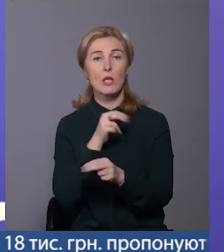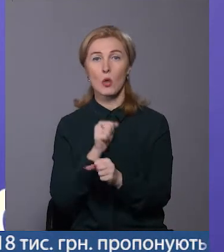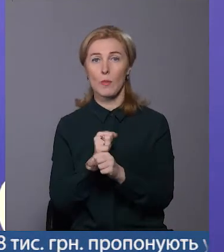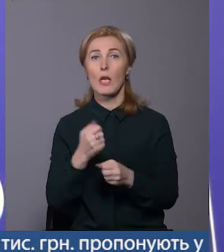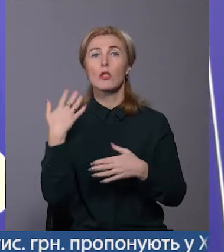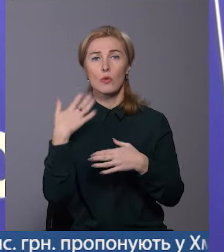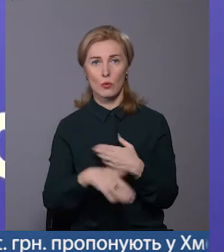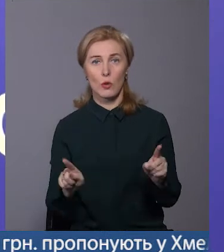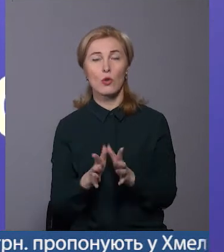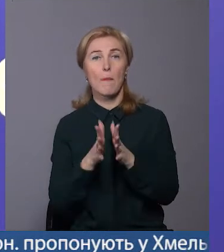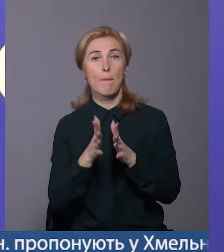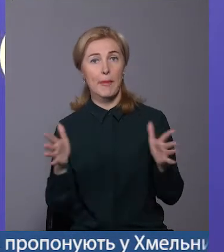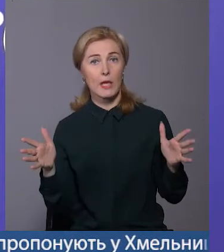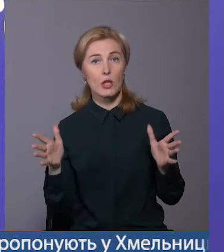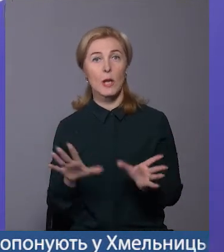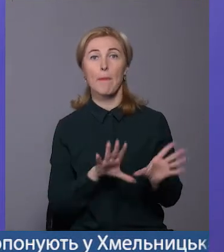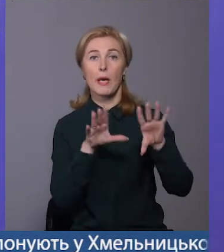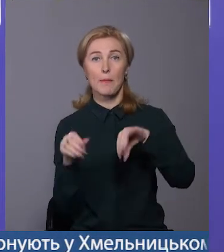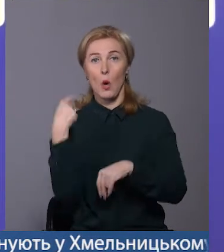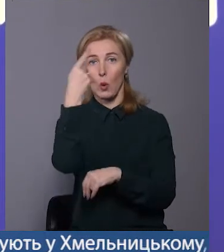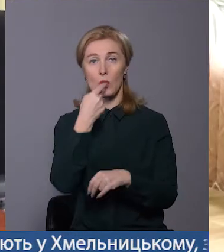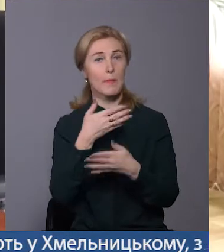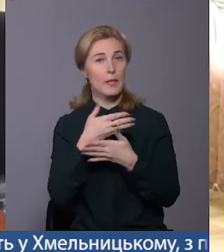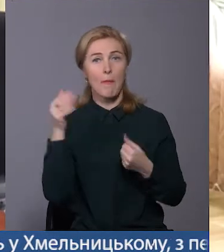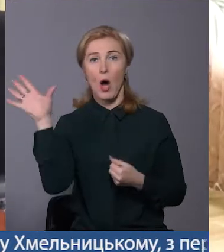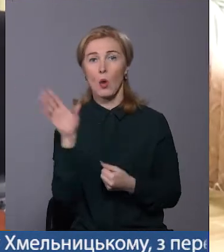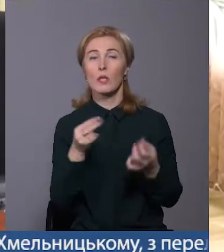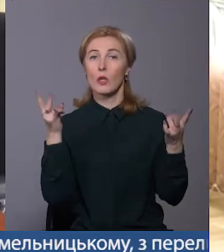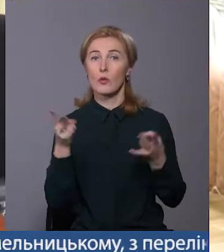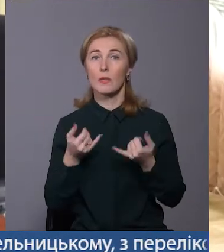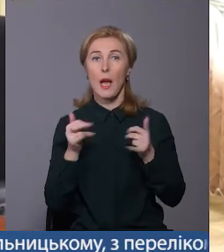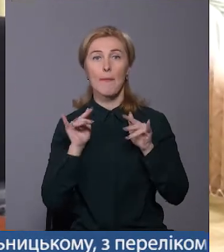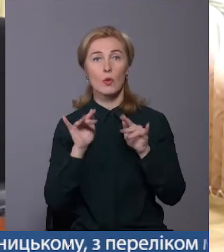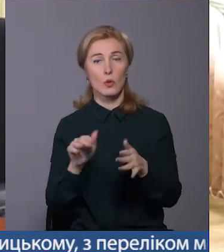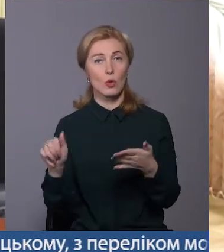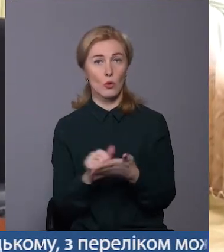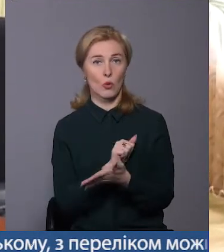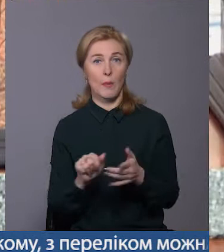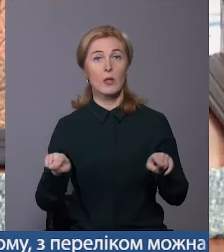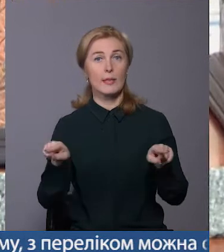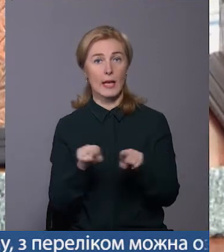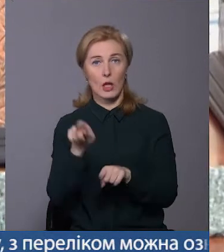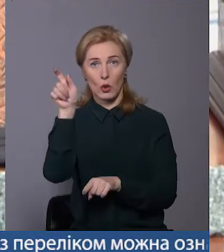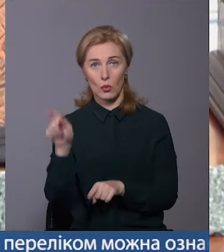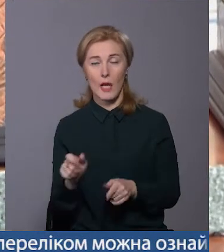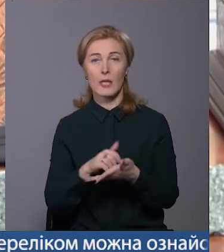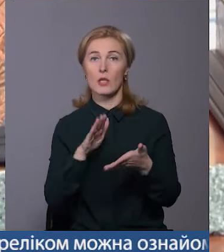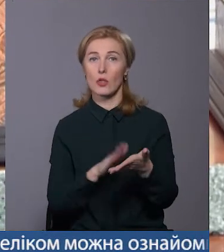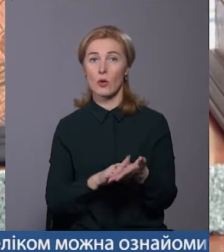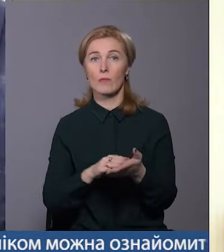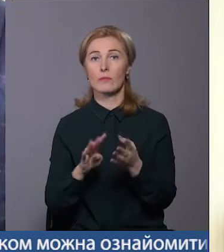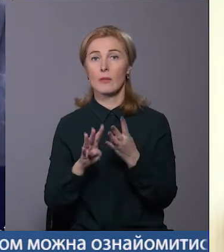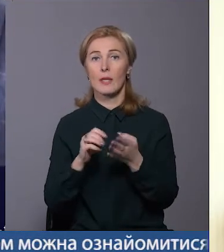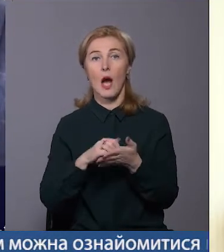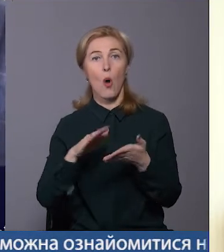Зрозуміло, що більшість внутрішньопереміщених осіб не мають при собі усіх необхідних для процедури документів, тому таких людей реєструють та ставлять на